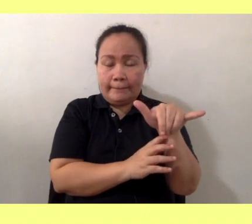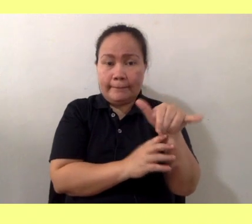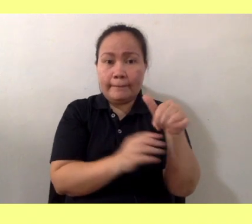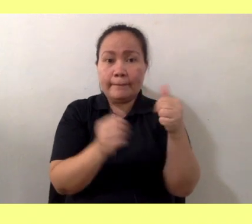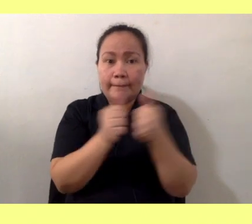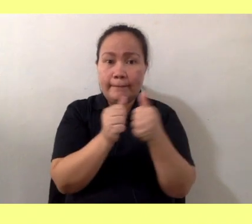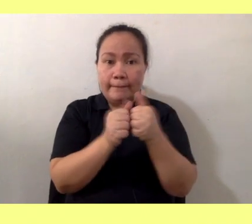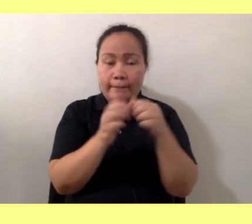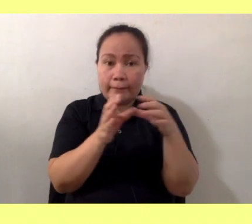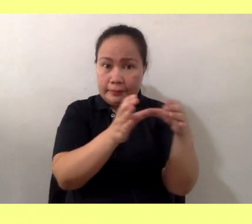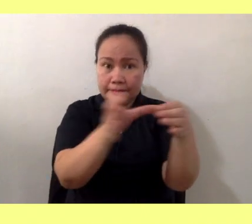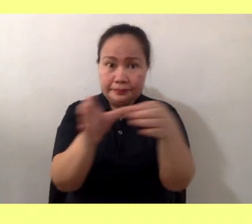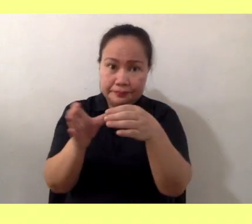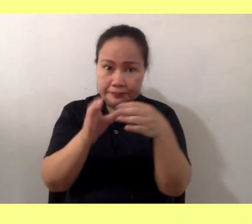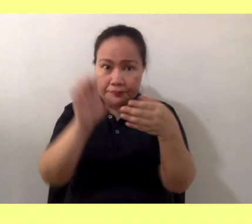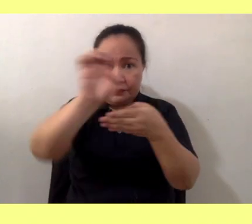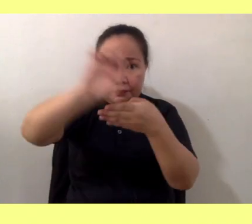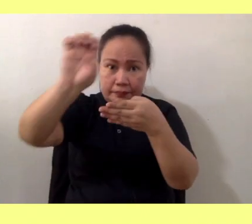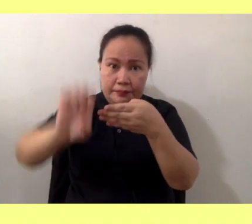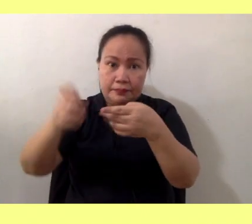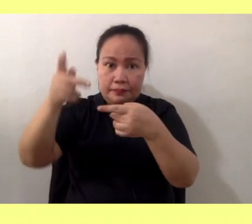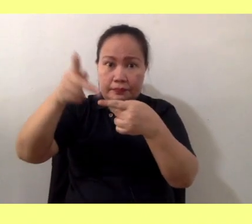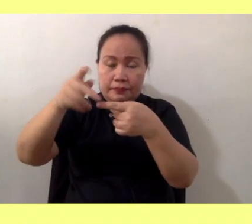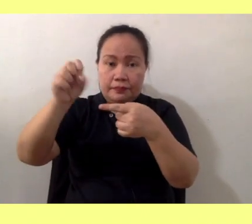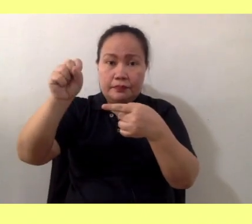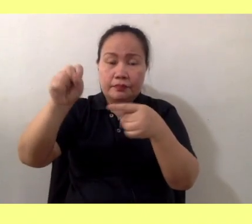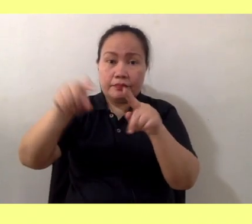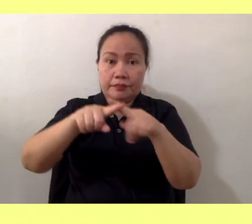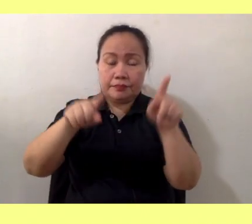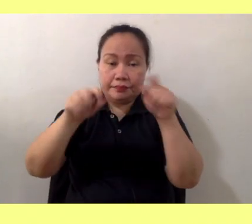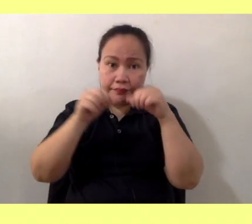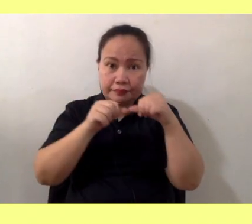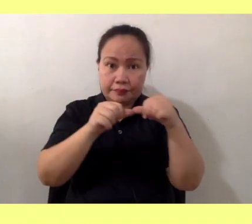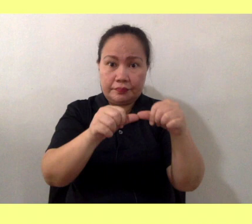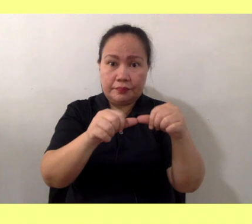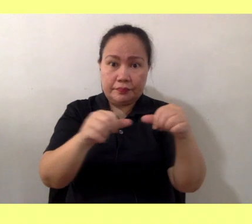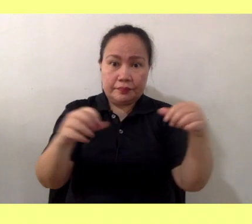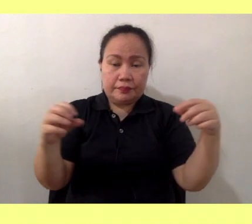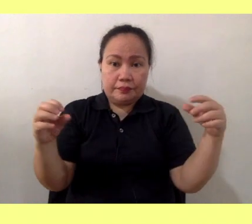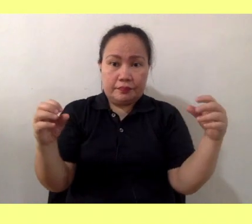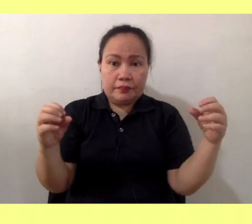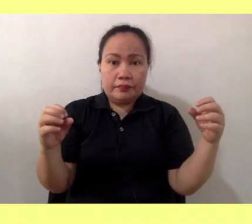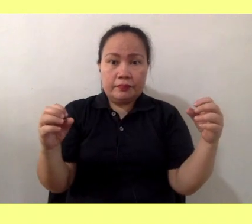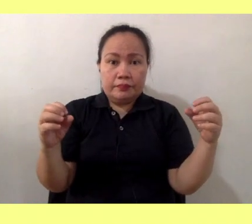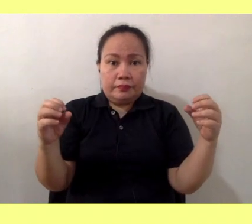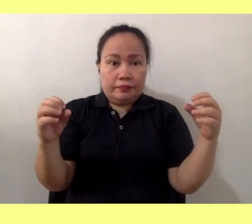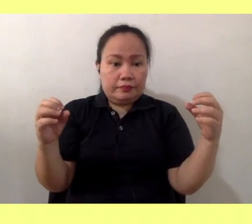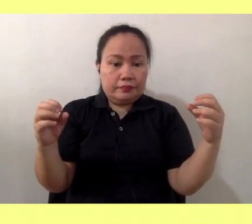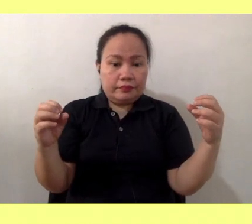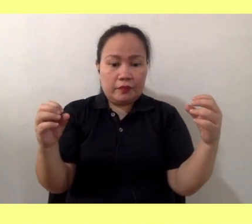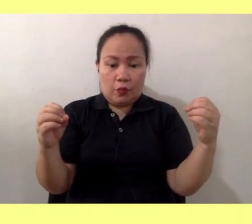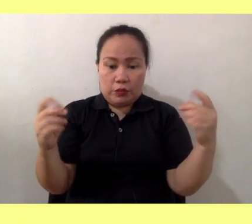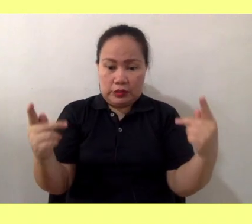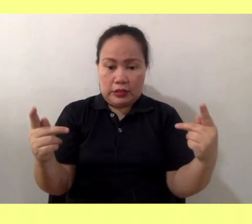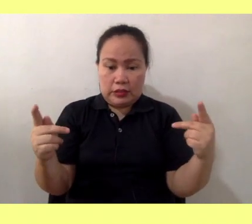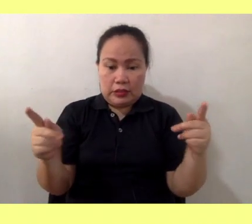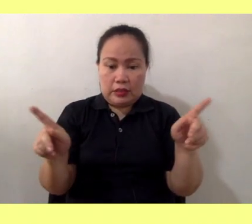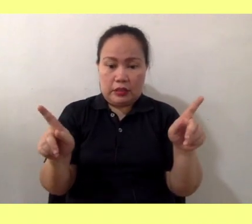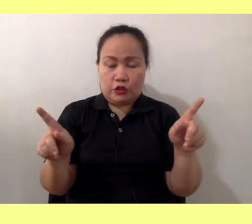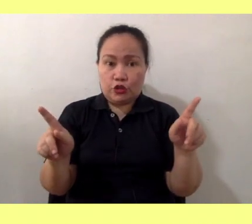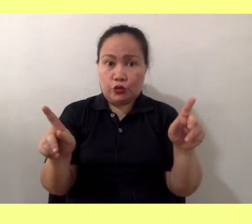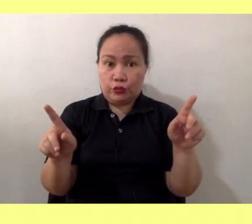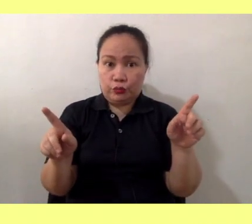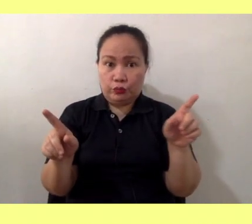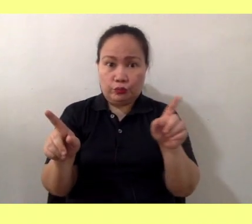Okay? These are rays with a common endpoint but extending in opposite direction. So, pag sinabi naman nating opposite rays,